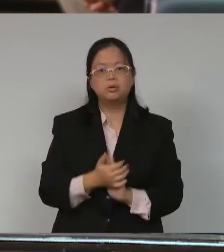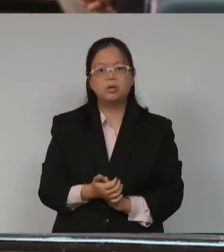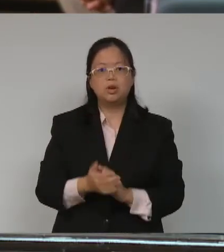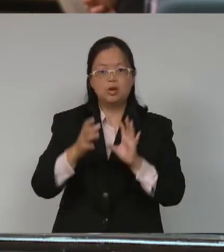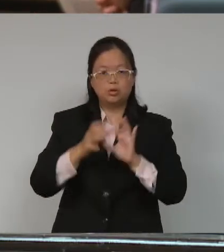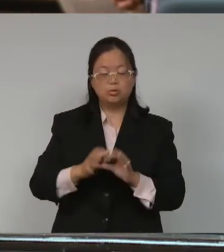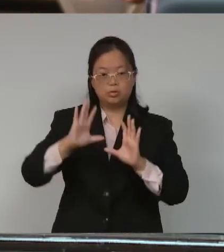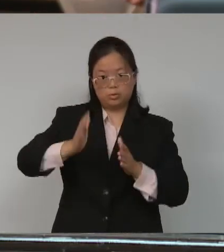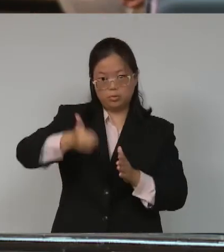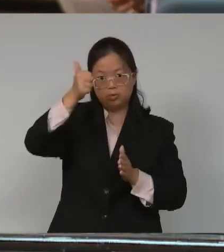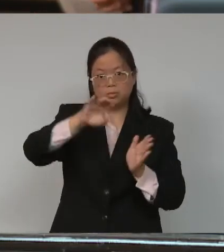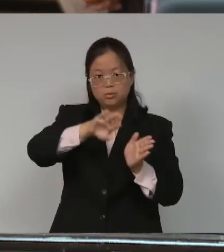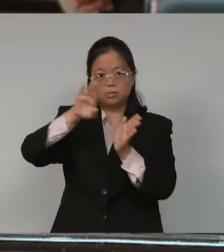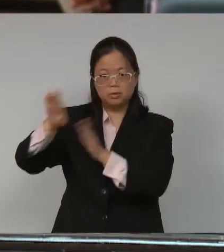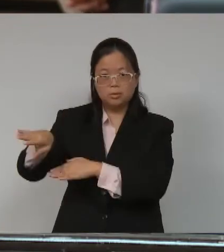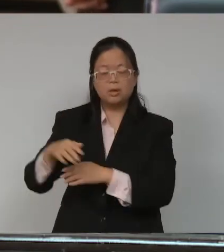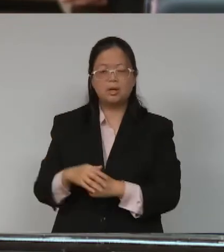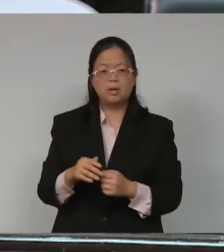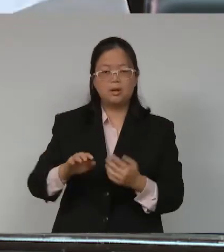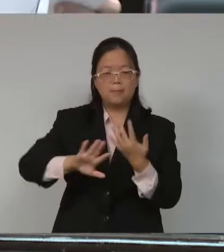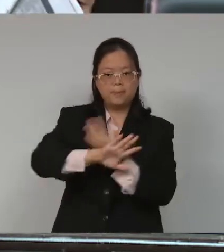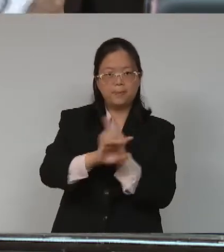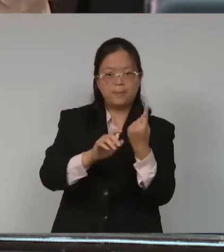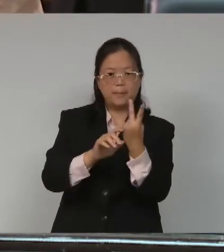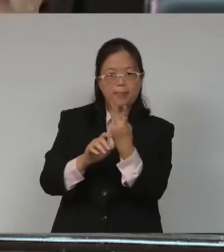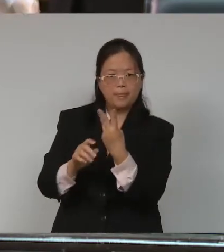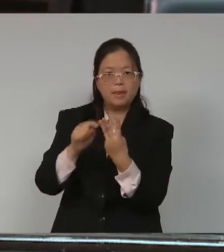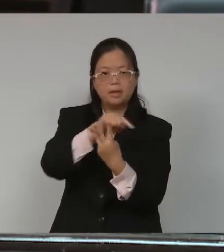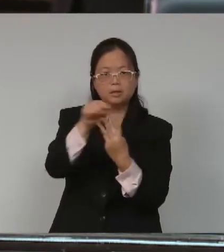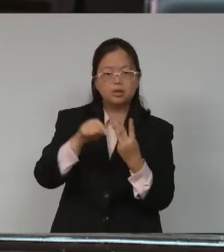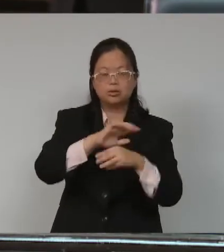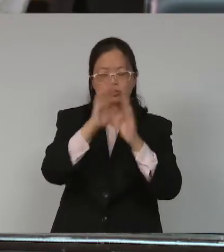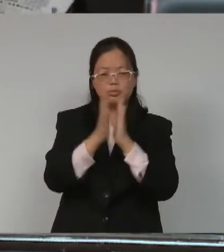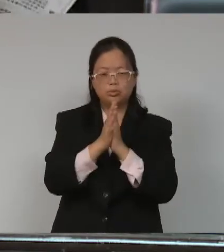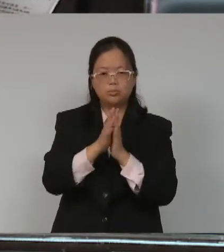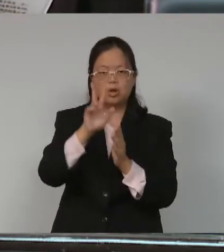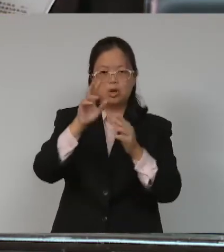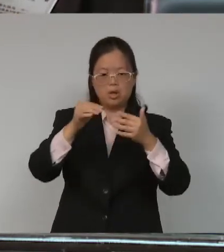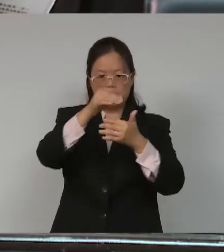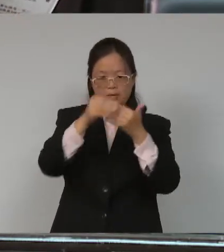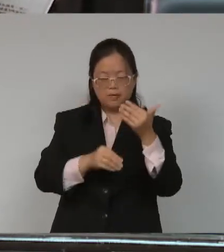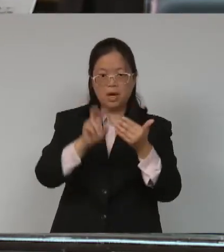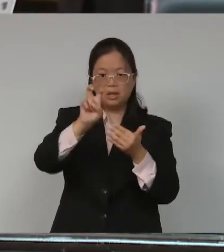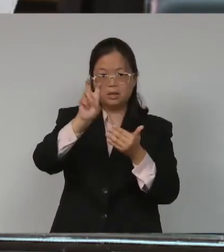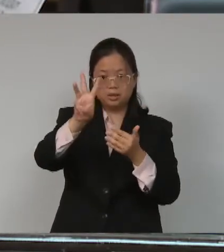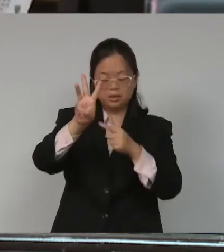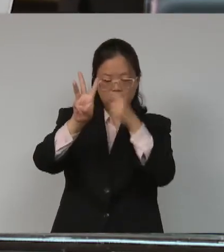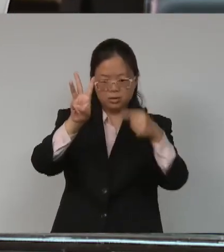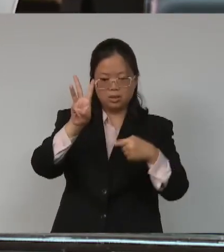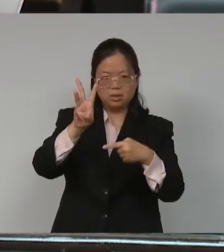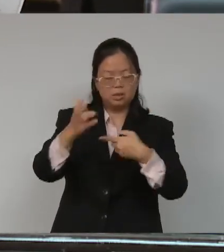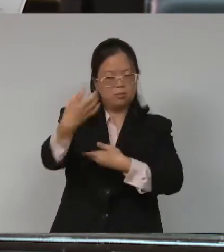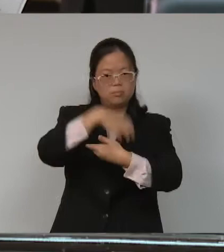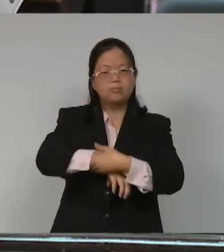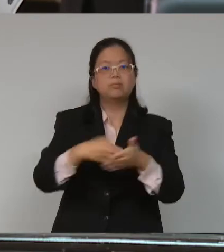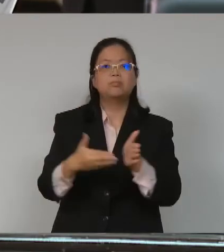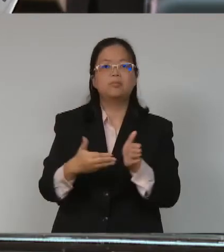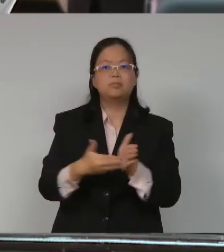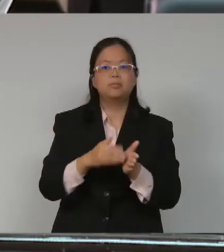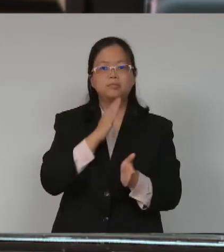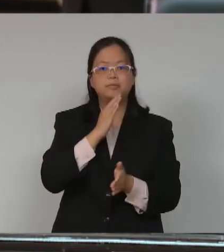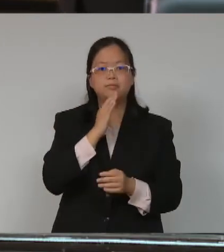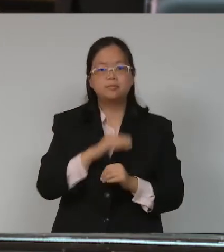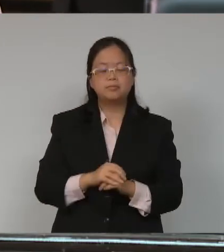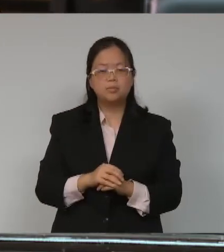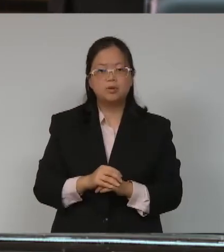呢完全呢没有排除23条第一项。这个是在我们今天的文书里面呢，大概呢